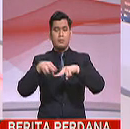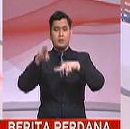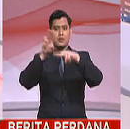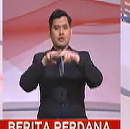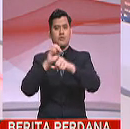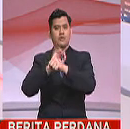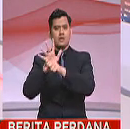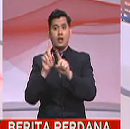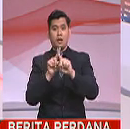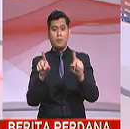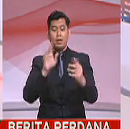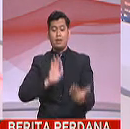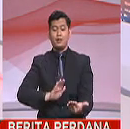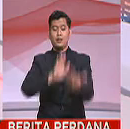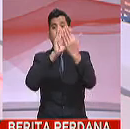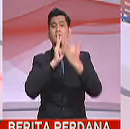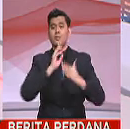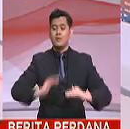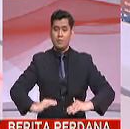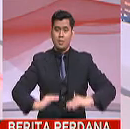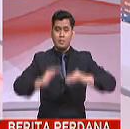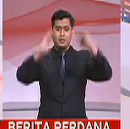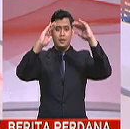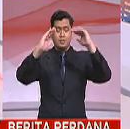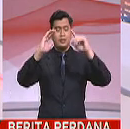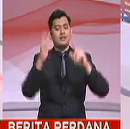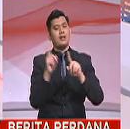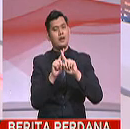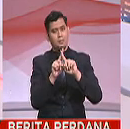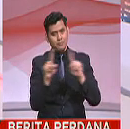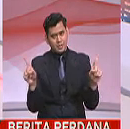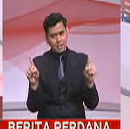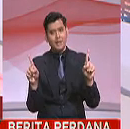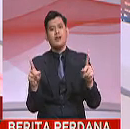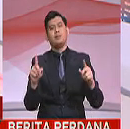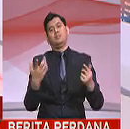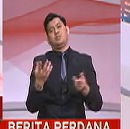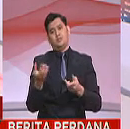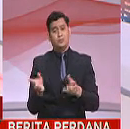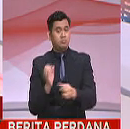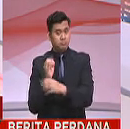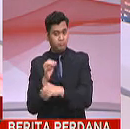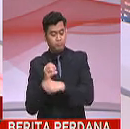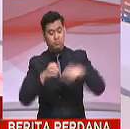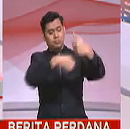berdepan bencana banjir. Dalam berdepan situasi itu, ketangkasan jawatankuasa Pengurusan Bencana